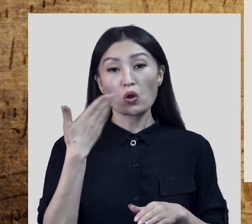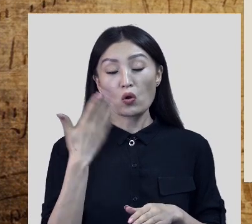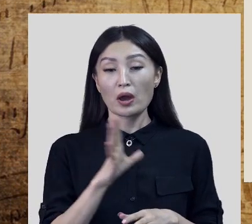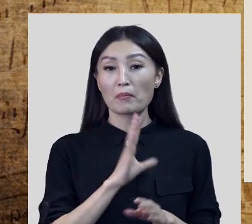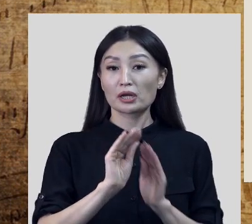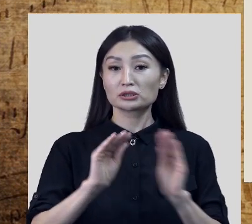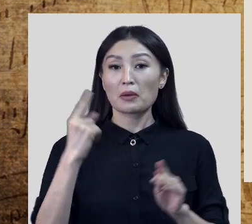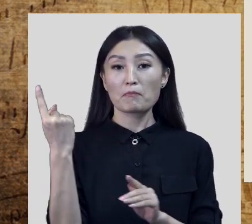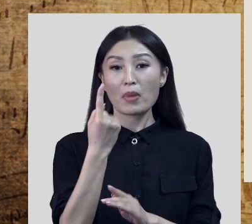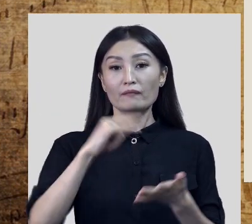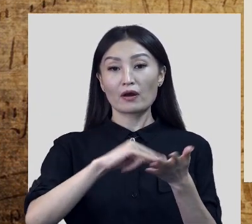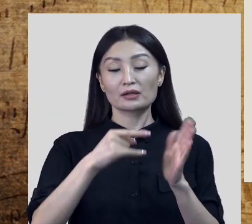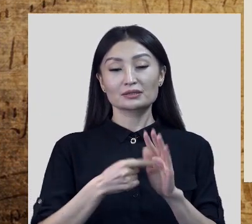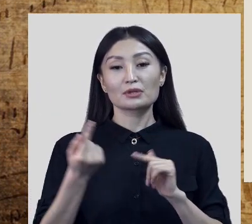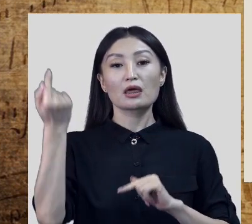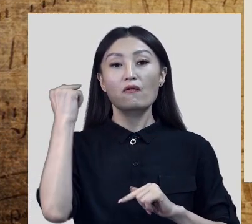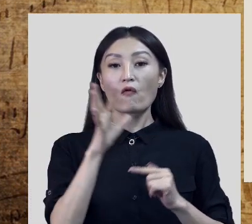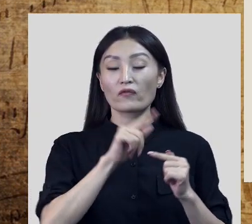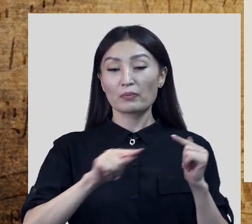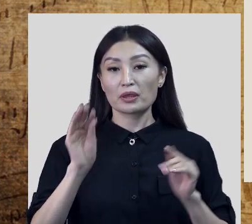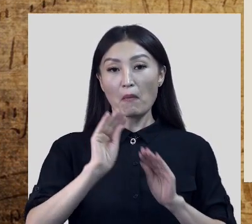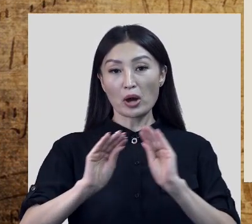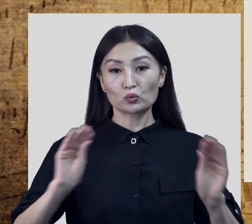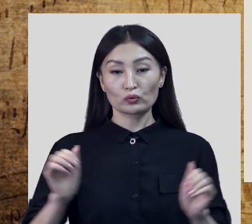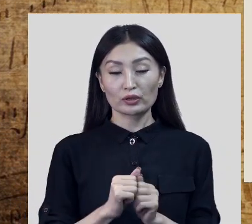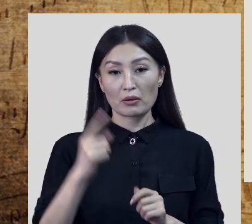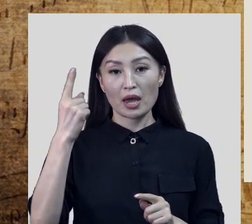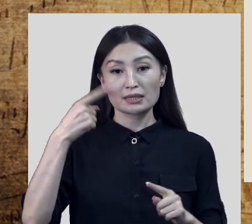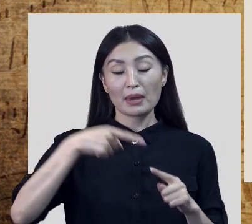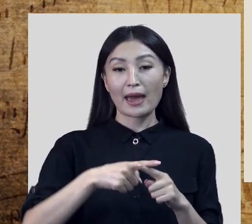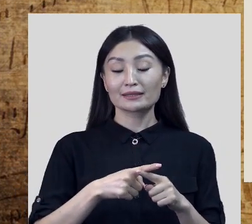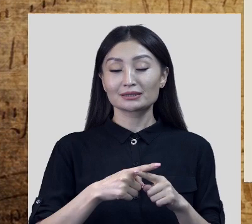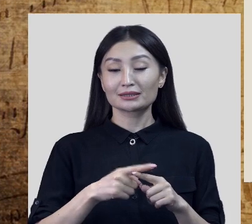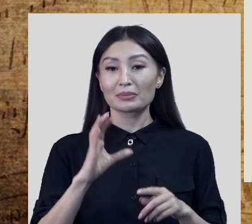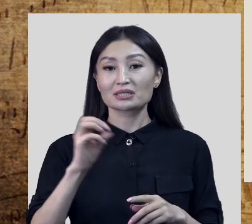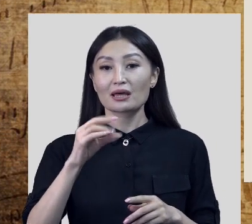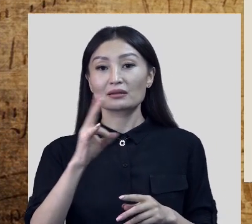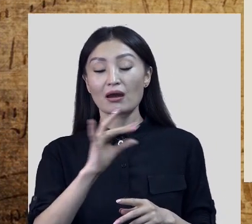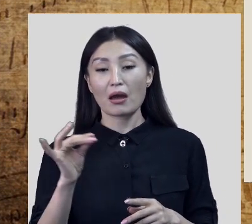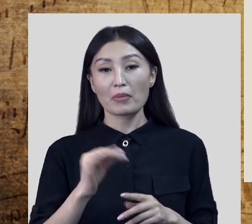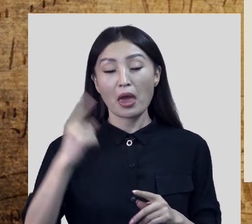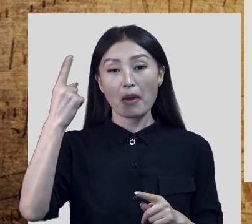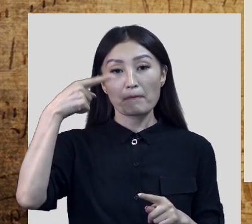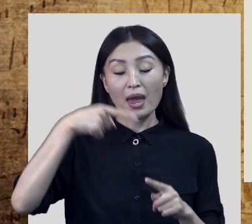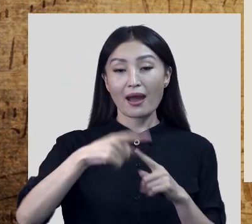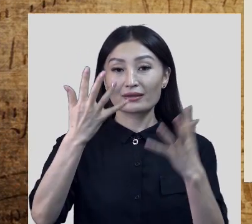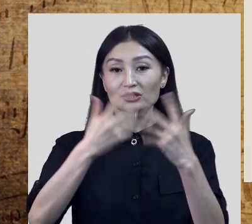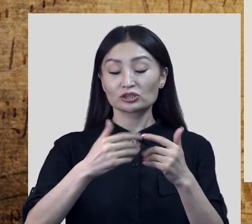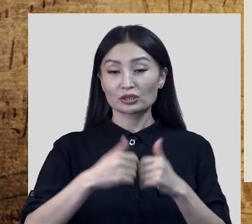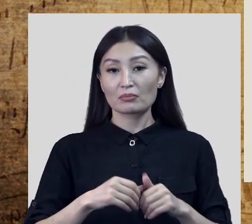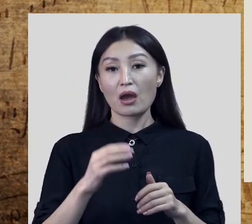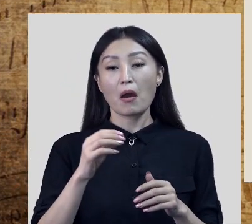оснащены первоклассным для того времени оборудования механическими станками для обработки металла механическими веретенами